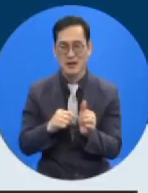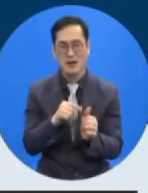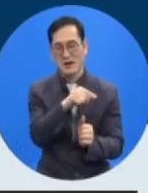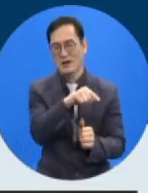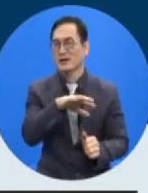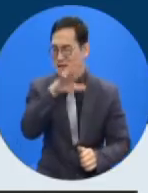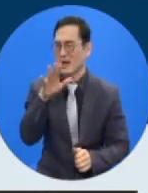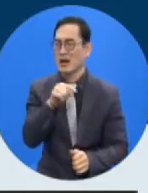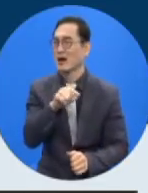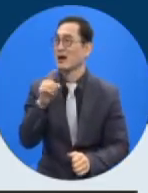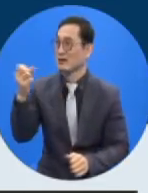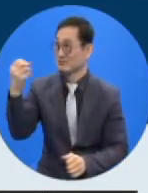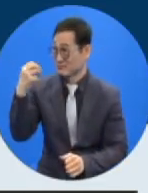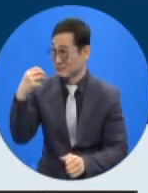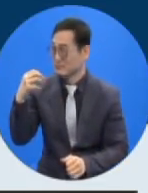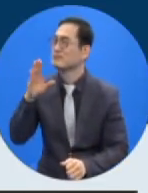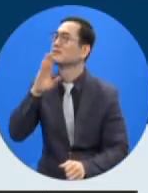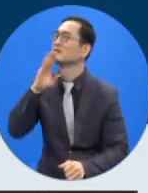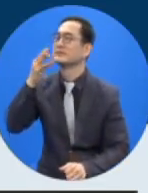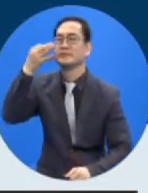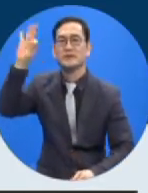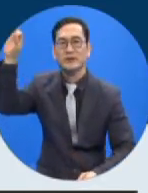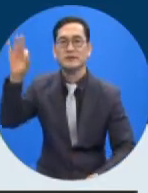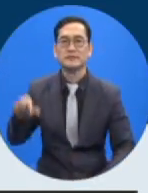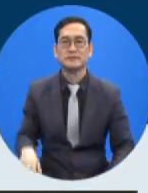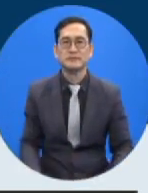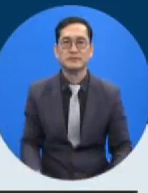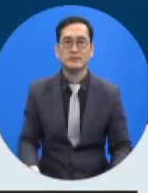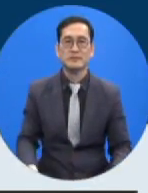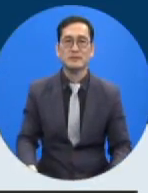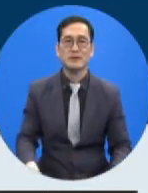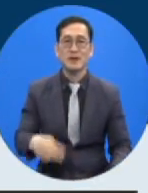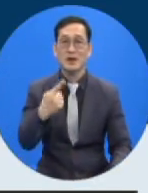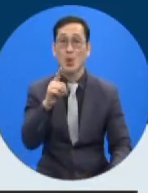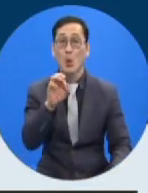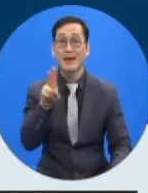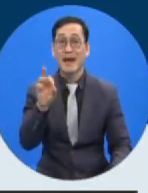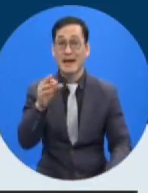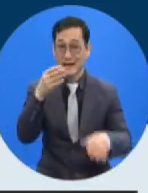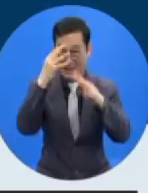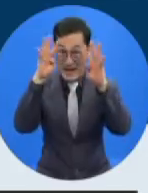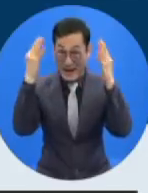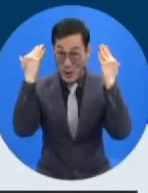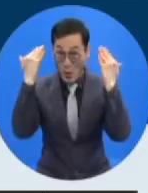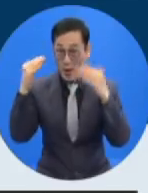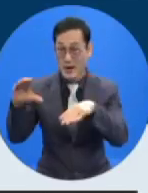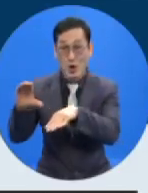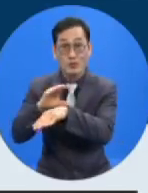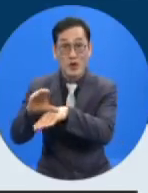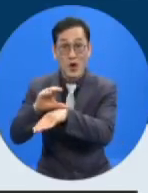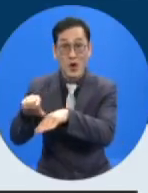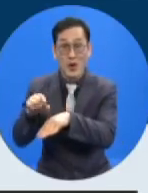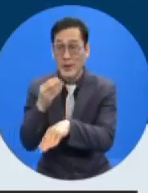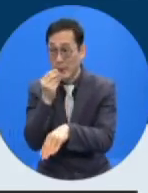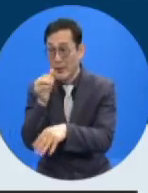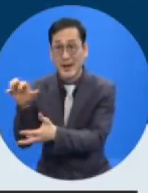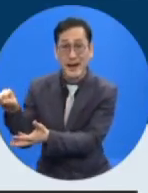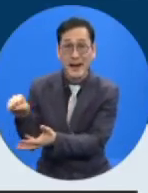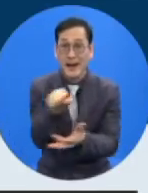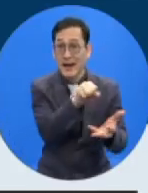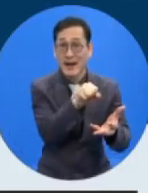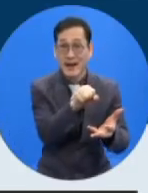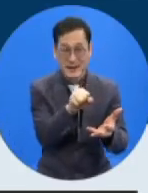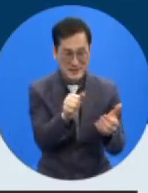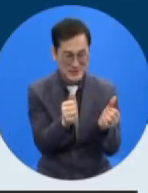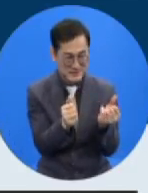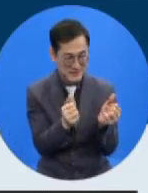새벽에 동양대까지 내려가서 PC 본체를 들고 정경심 씨가 나란히 나오는 CCTV 장면 사진이 공개돼서 많은